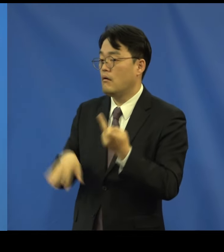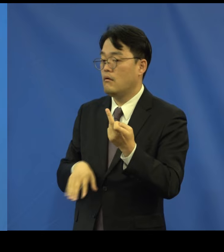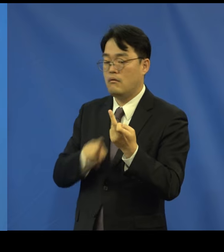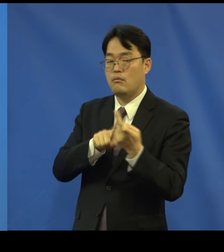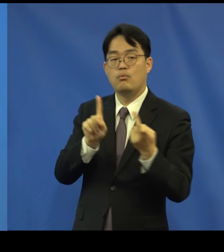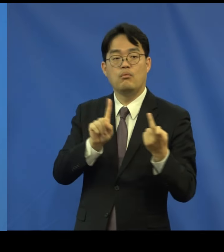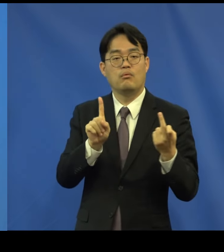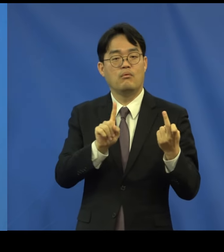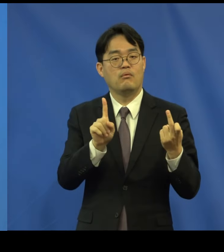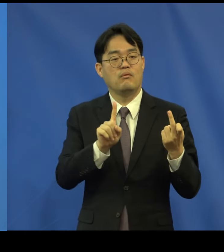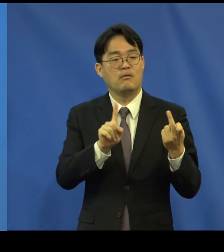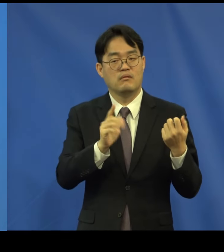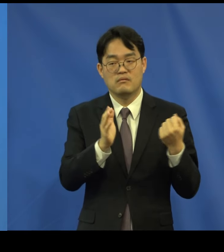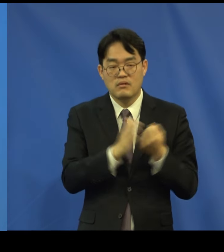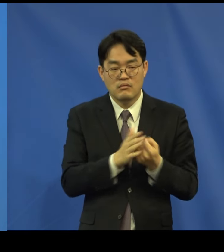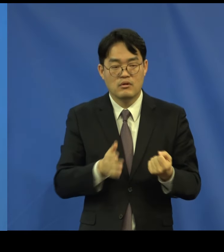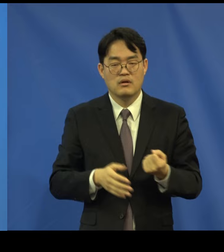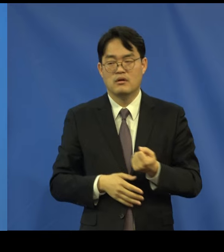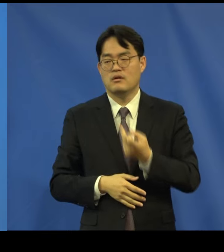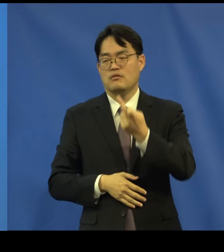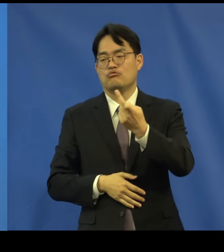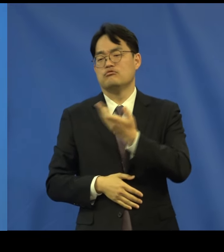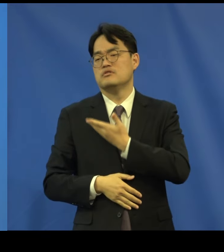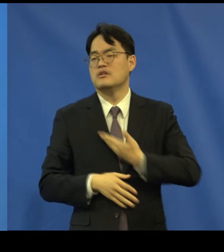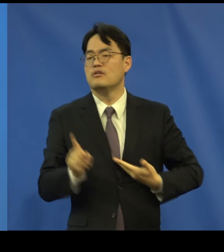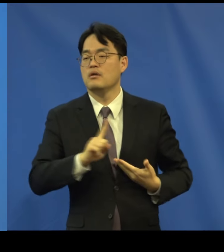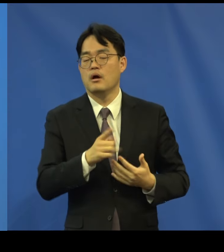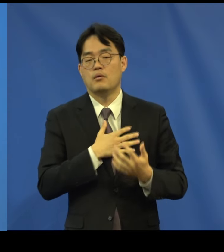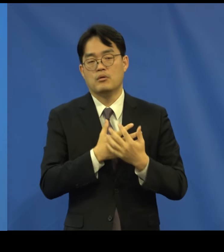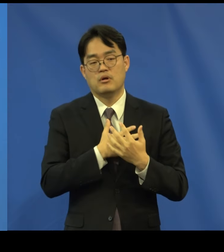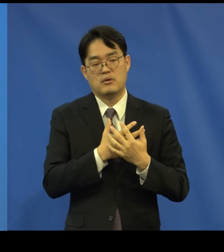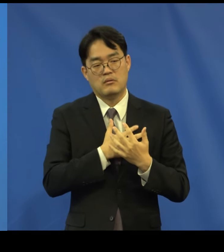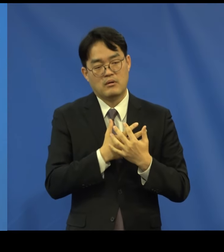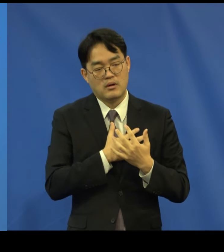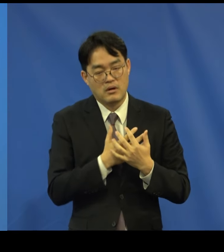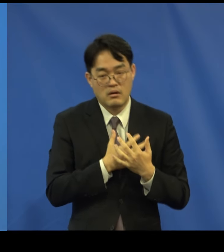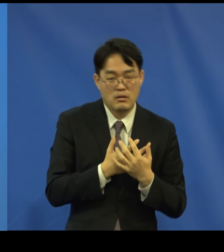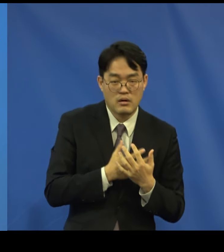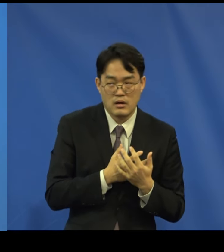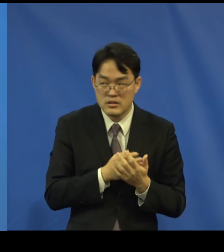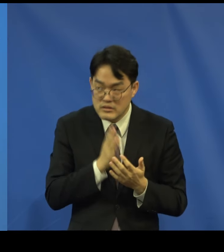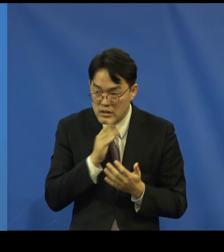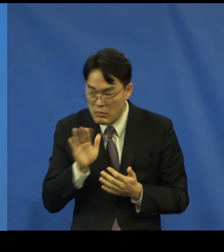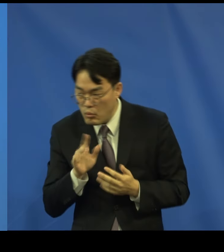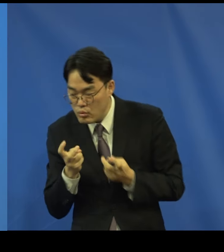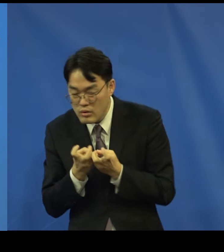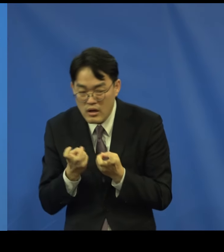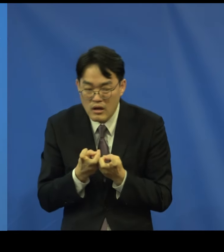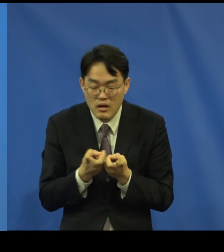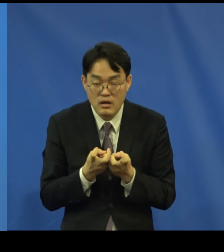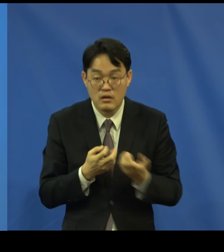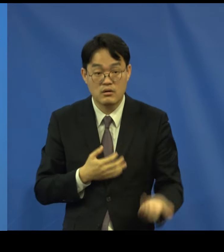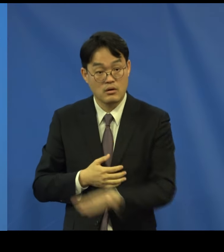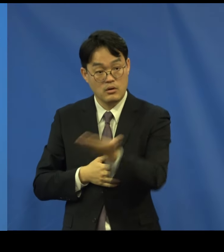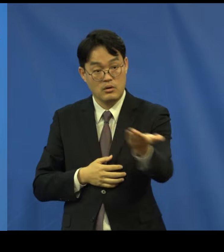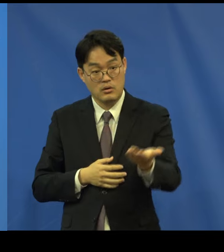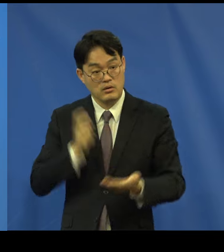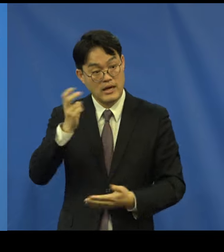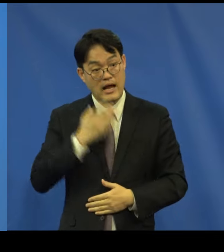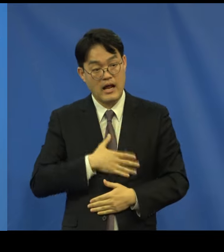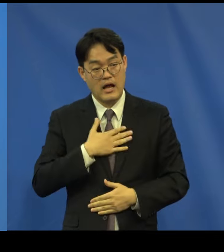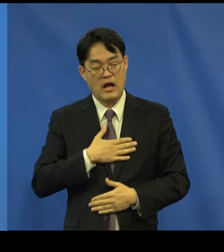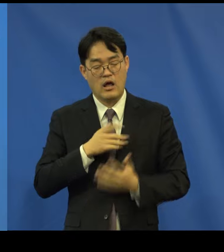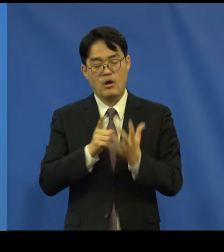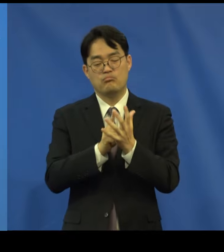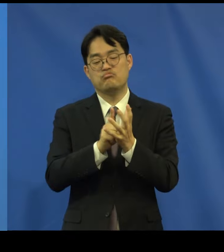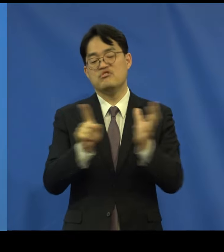여기에서 제자들은 매우 불안한 상황에 이제 처해져 있어요. 여러분, 이 분리불안이라는 게 있습니다.